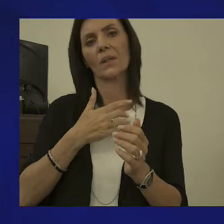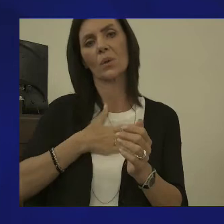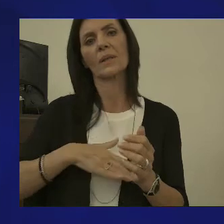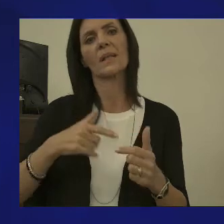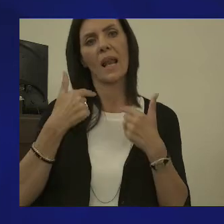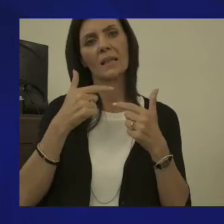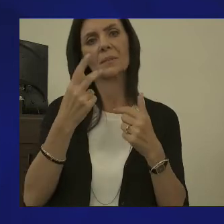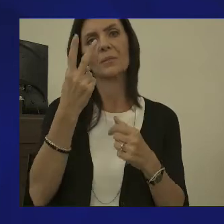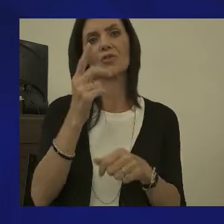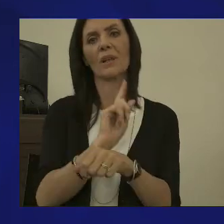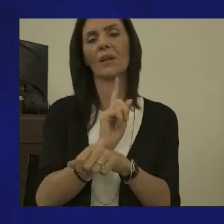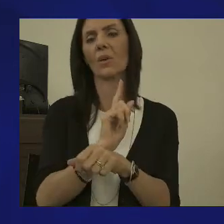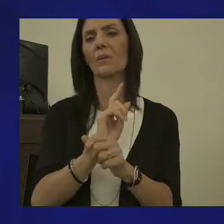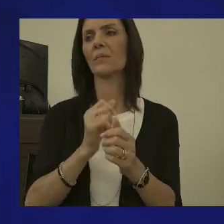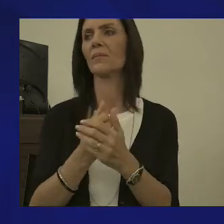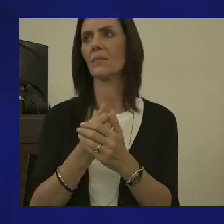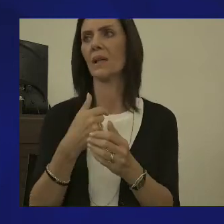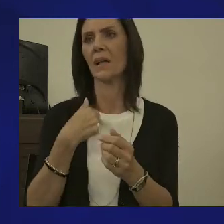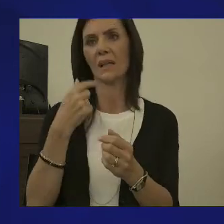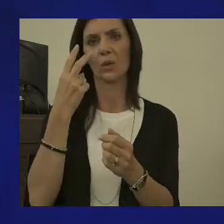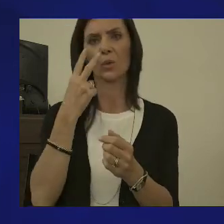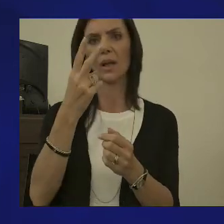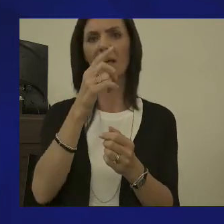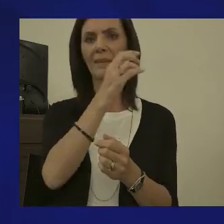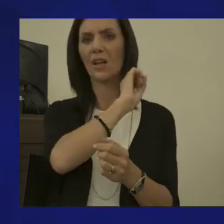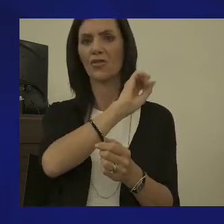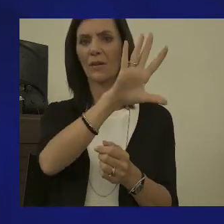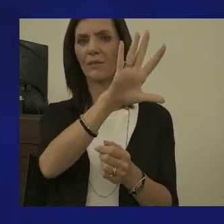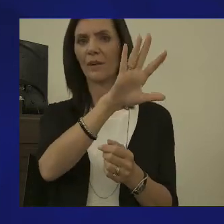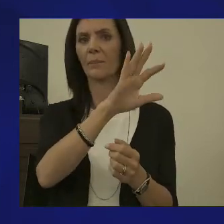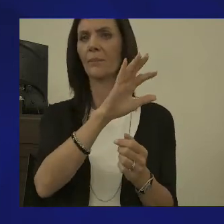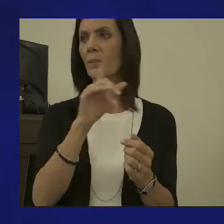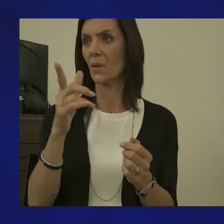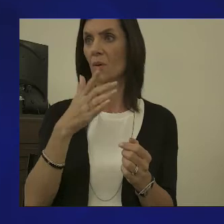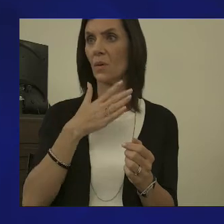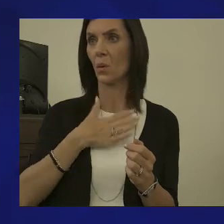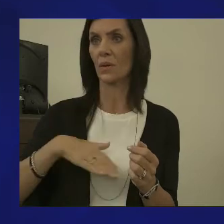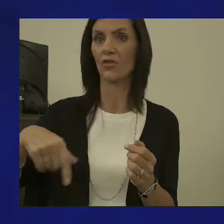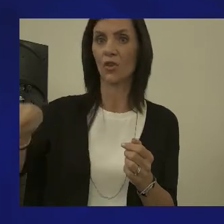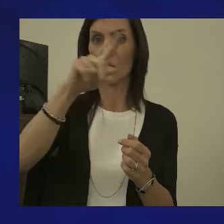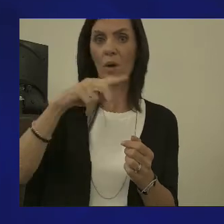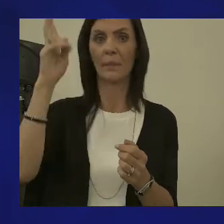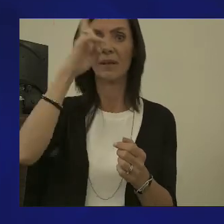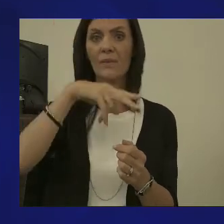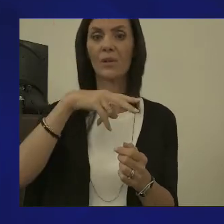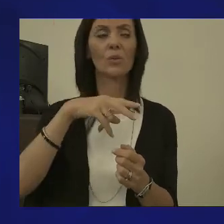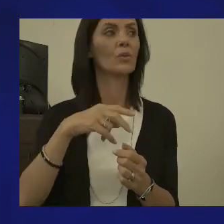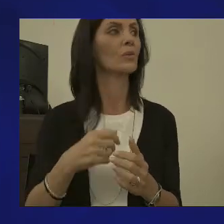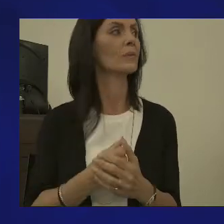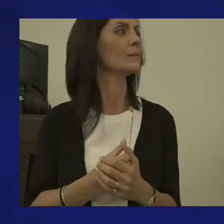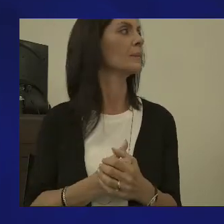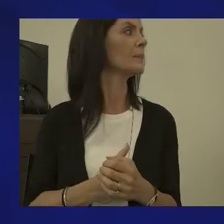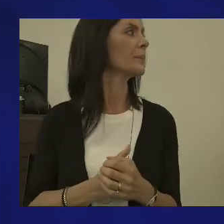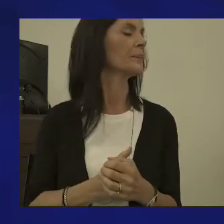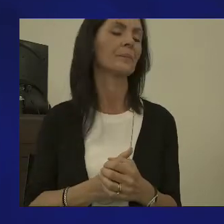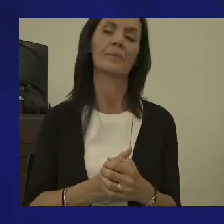דקות. אתה רוצה להראות את ה... לא, אז נראה את השקפים גם, אם אתה רוצה. אם אתה רוצה שכולם יבינו... או שיש דיון בהצבעה, או שמחזירים את זה. אנחנו